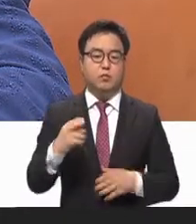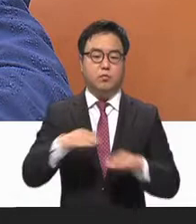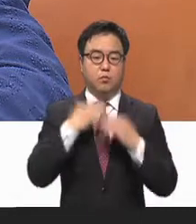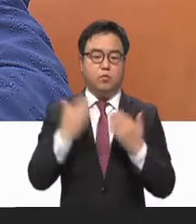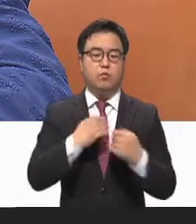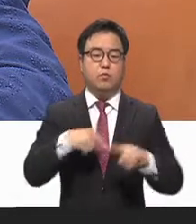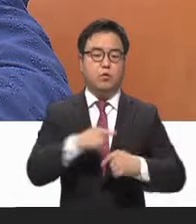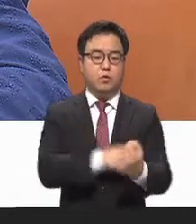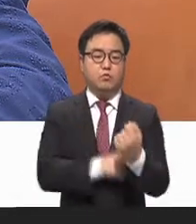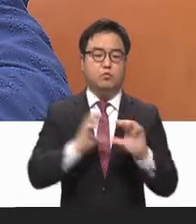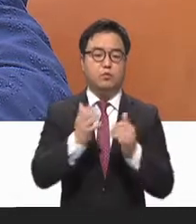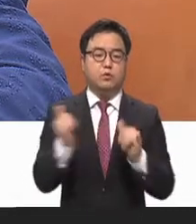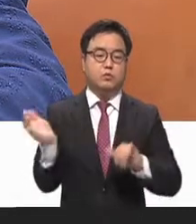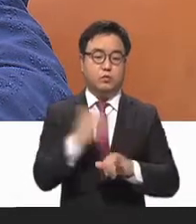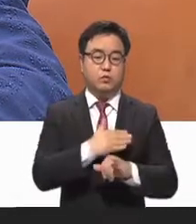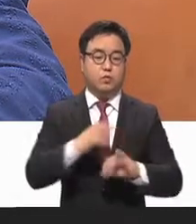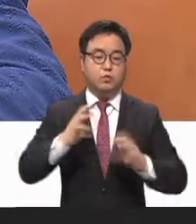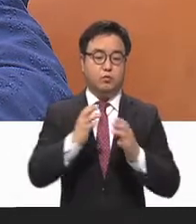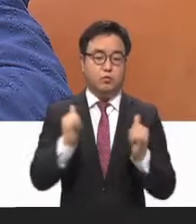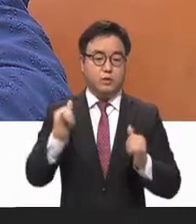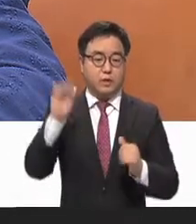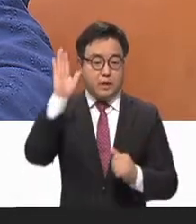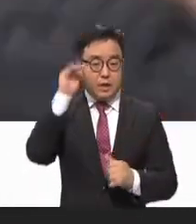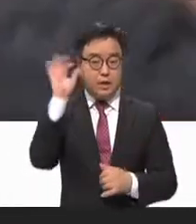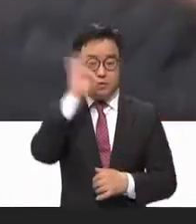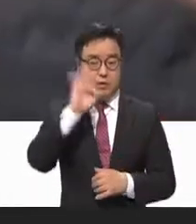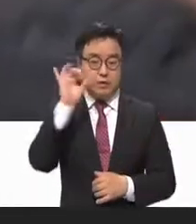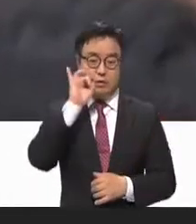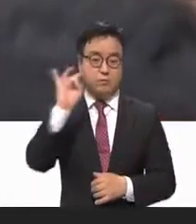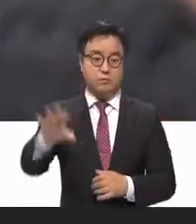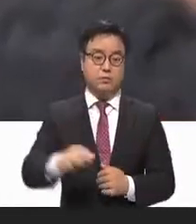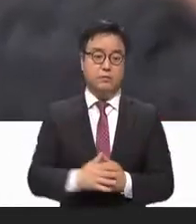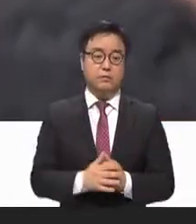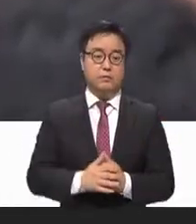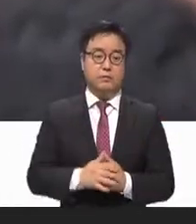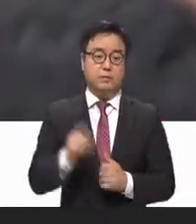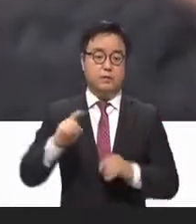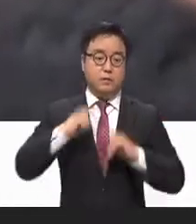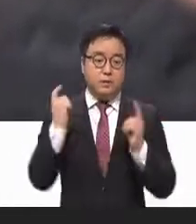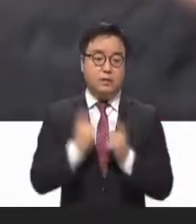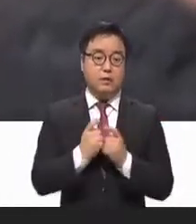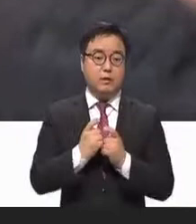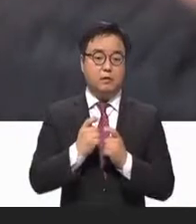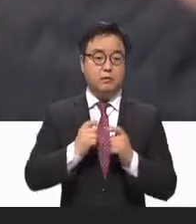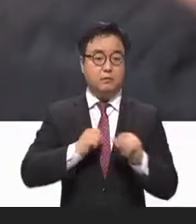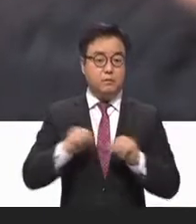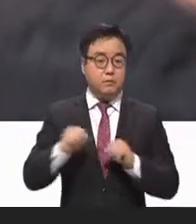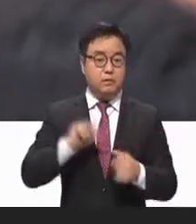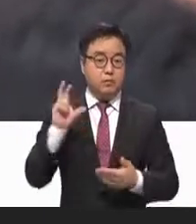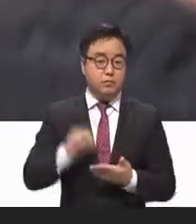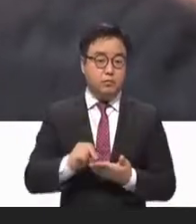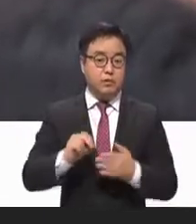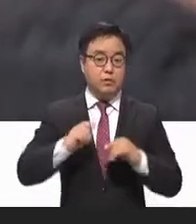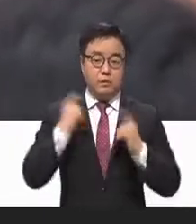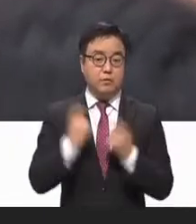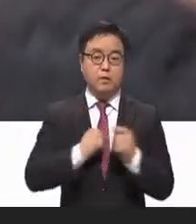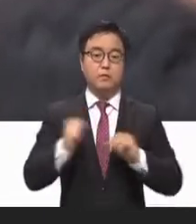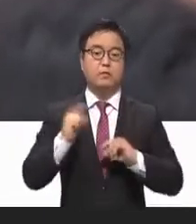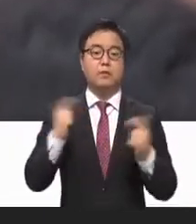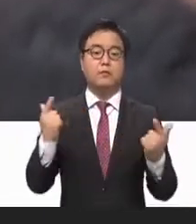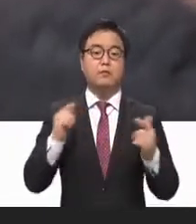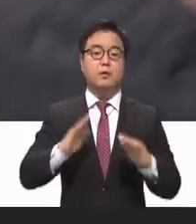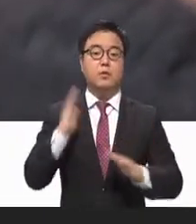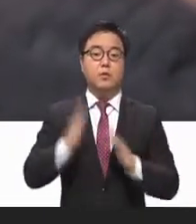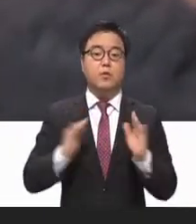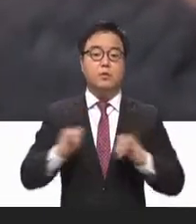나온다 국민이 개돼지가 될 수 없는 것입니다 이건 개인적인 일탈이나 사적 행동이 아니잖아요 이거는